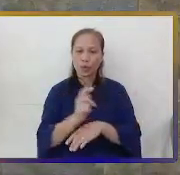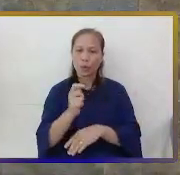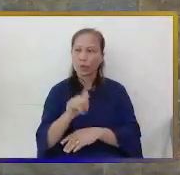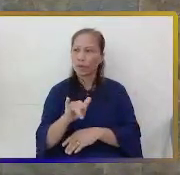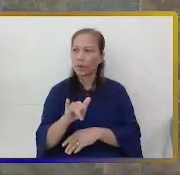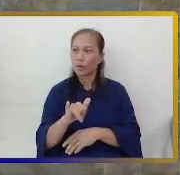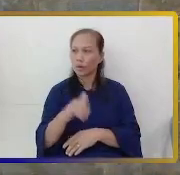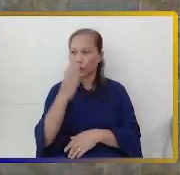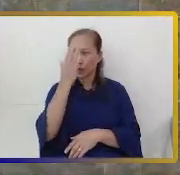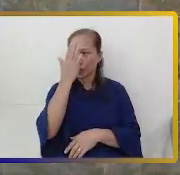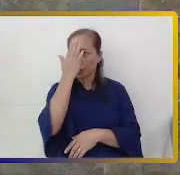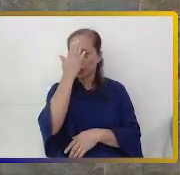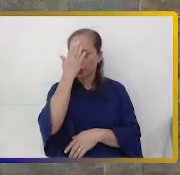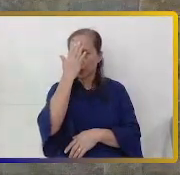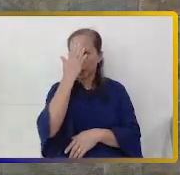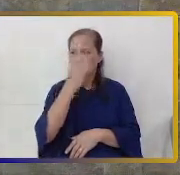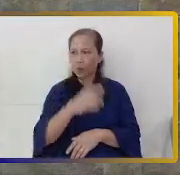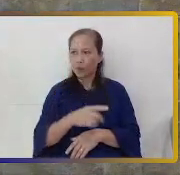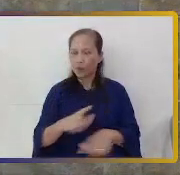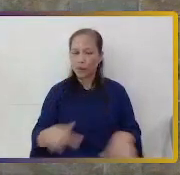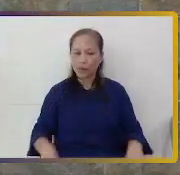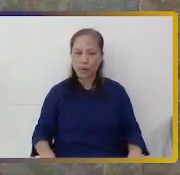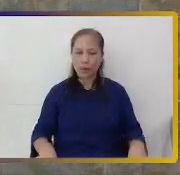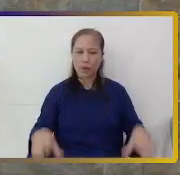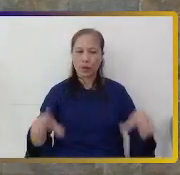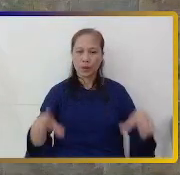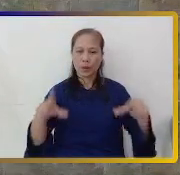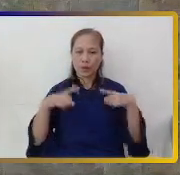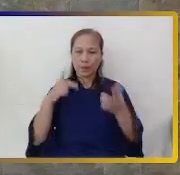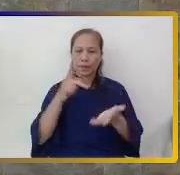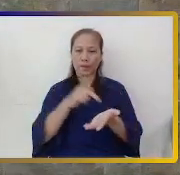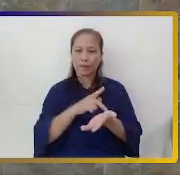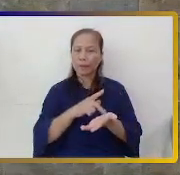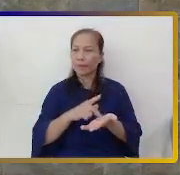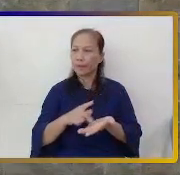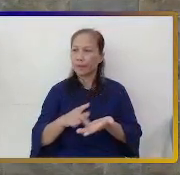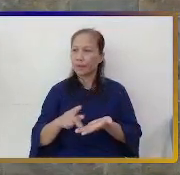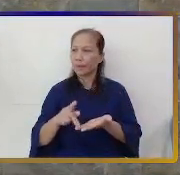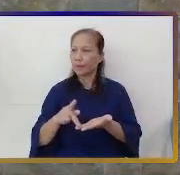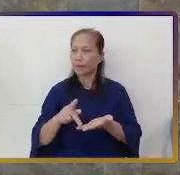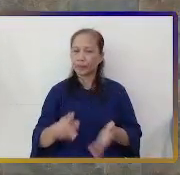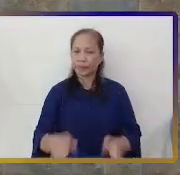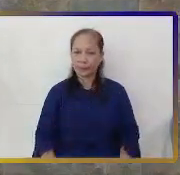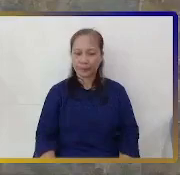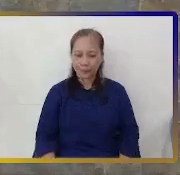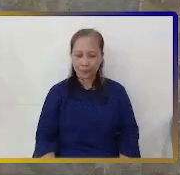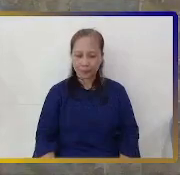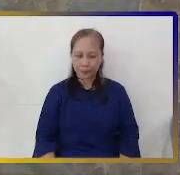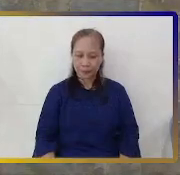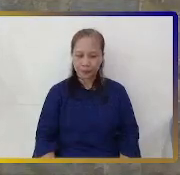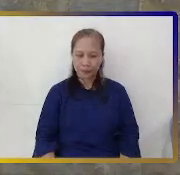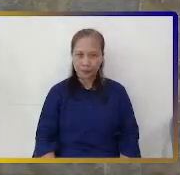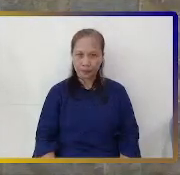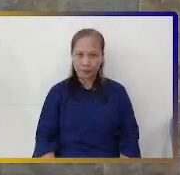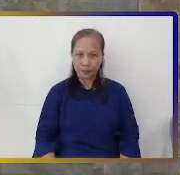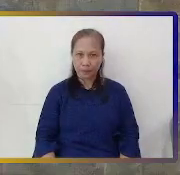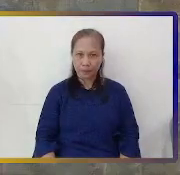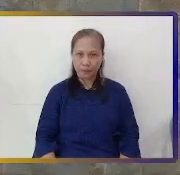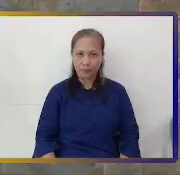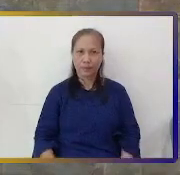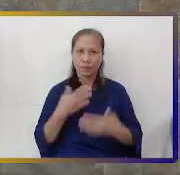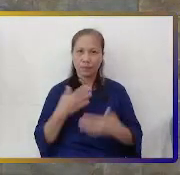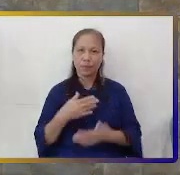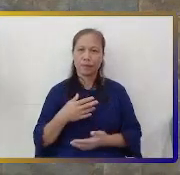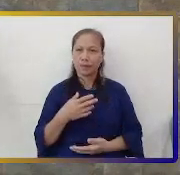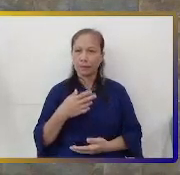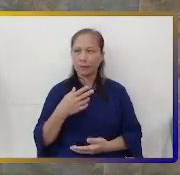recognizing that they are living purely akalain niyo po yan mga kapatid Kaya nga Nakakatuwa lang na